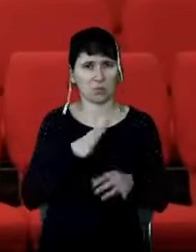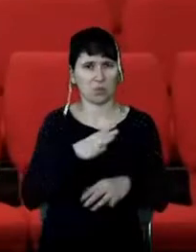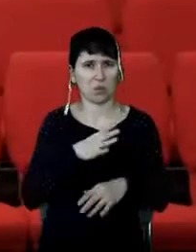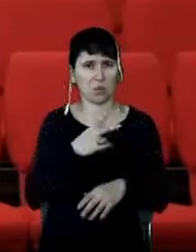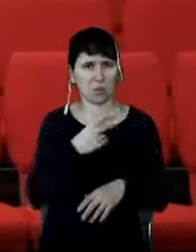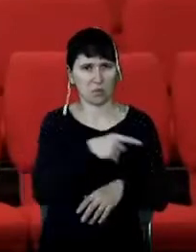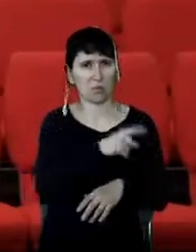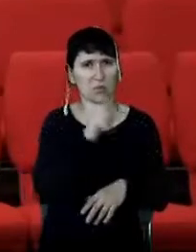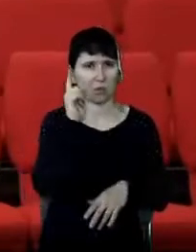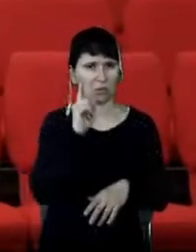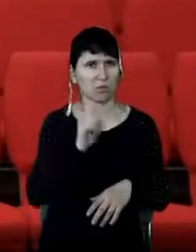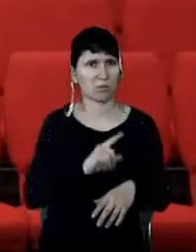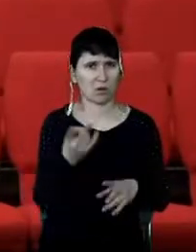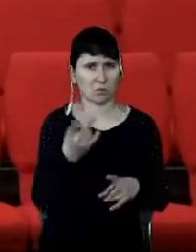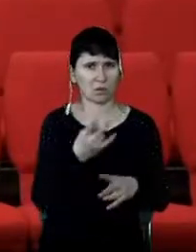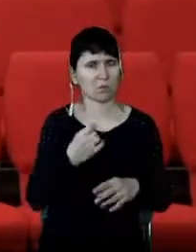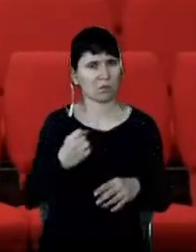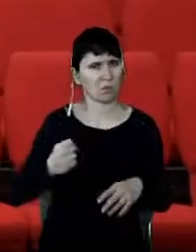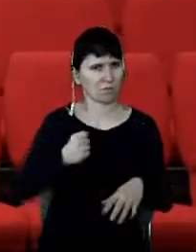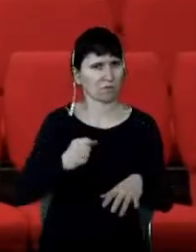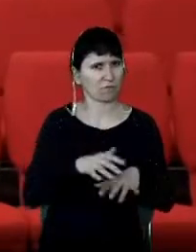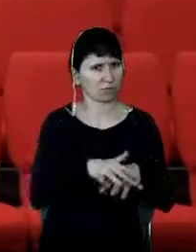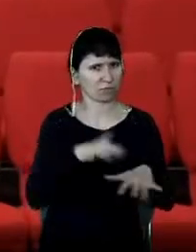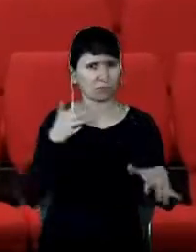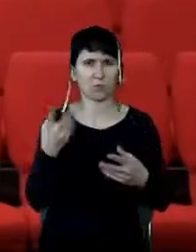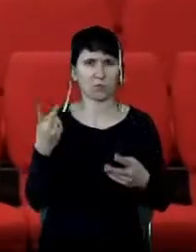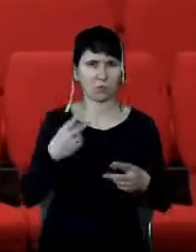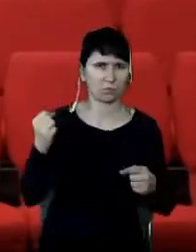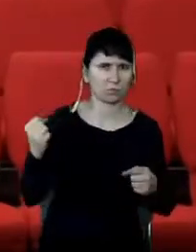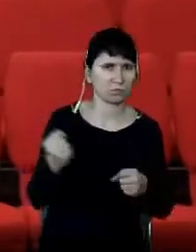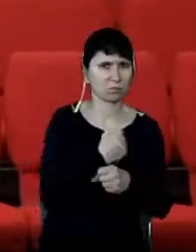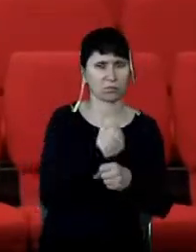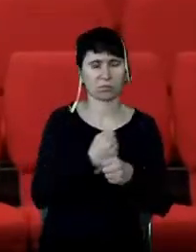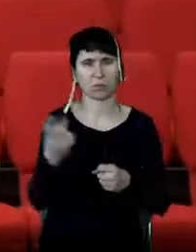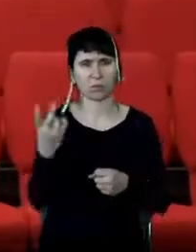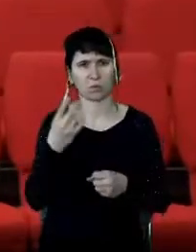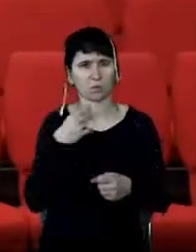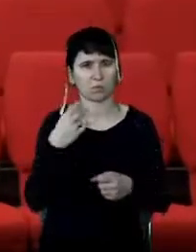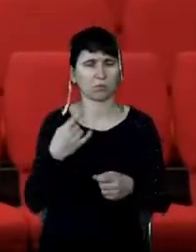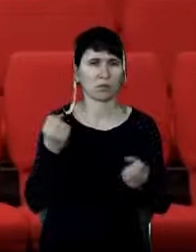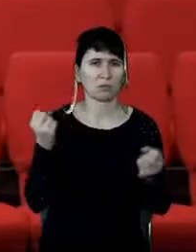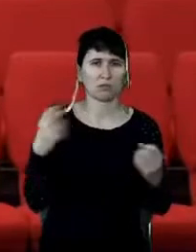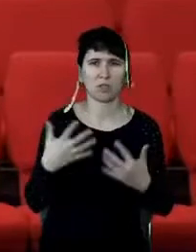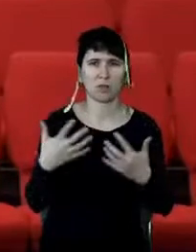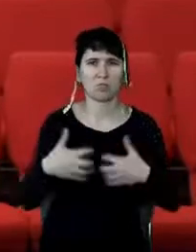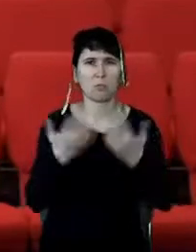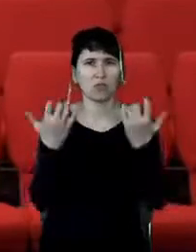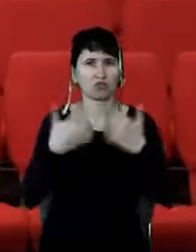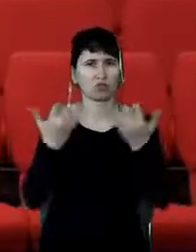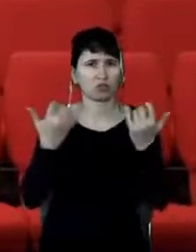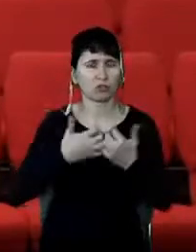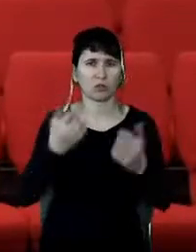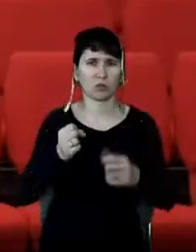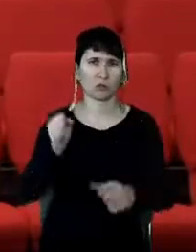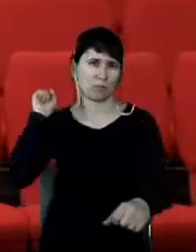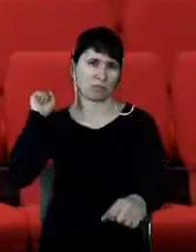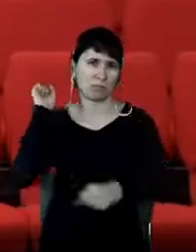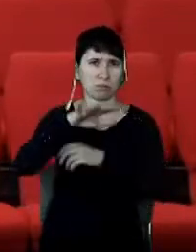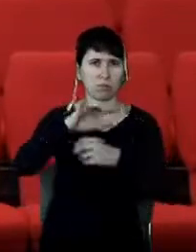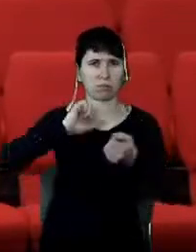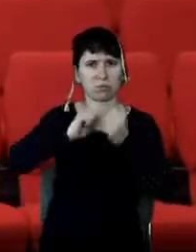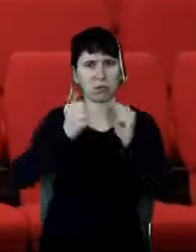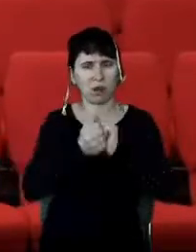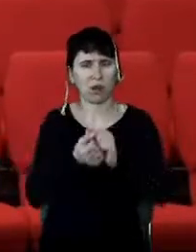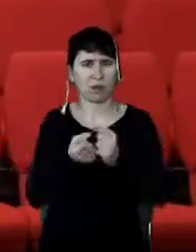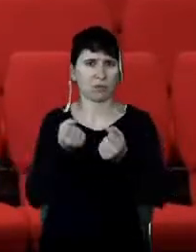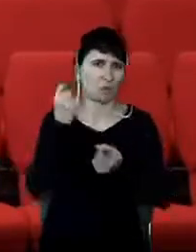це потрібно було серйозне військо. Це потрібно було якісь бойові машини, якась стратегія, можливо,